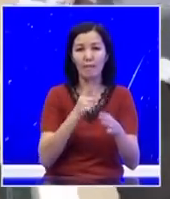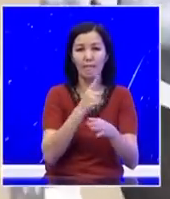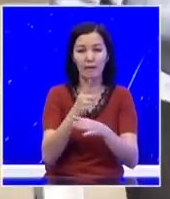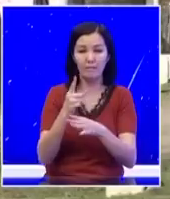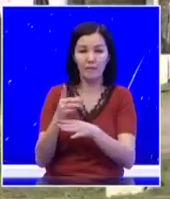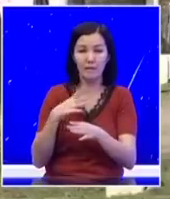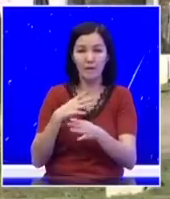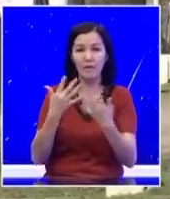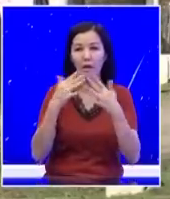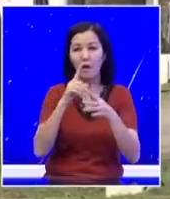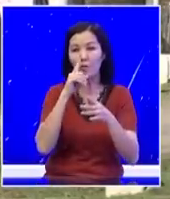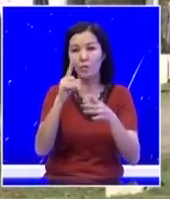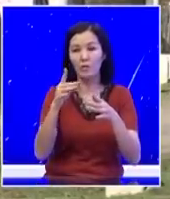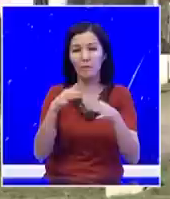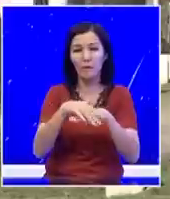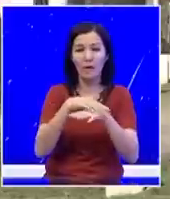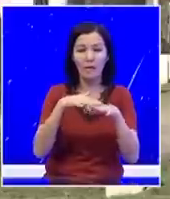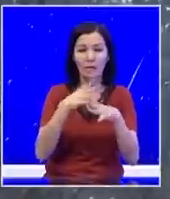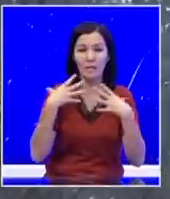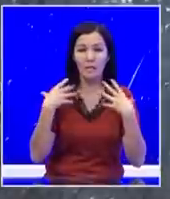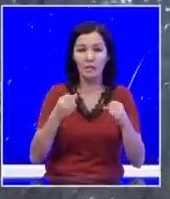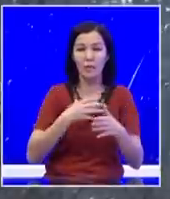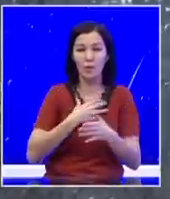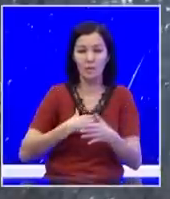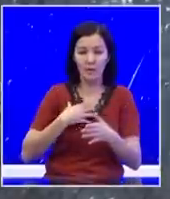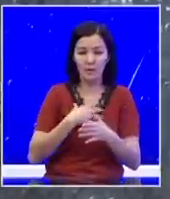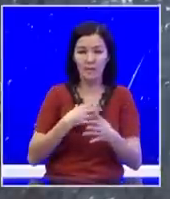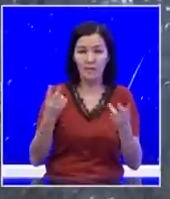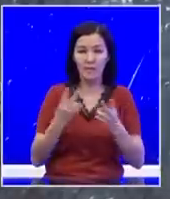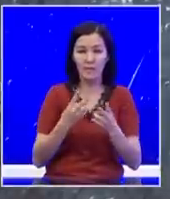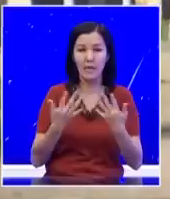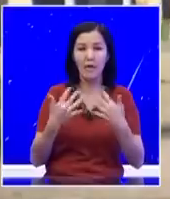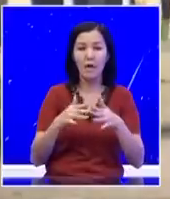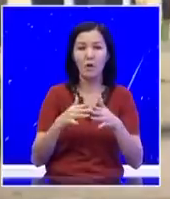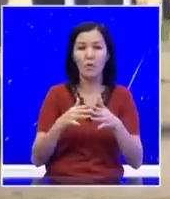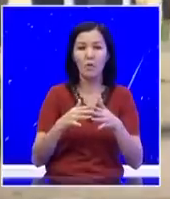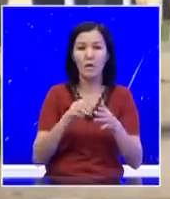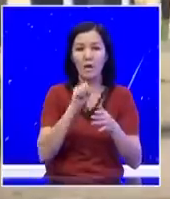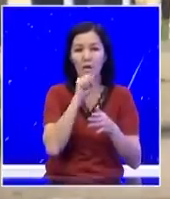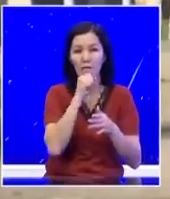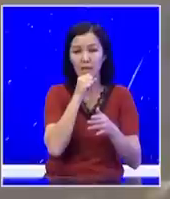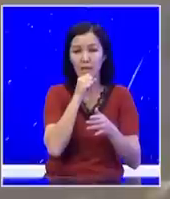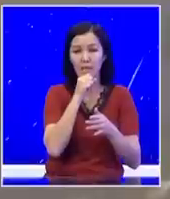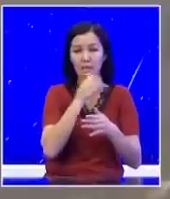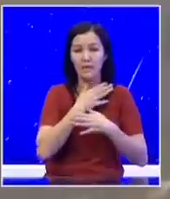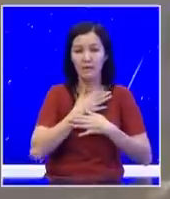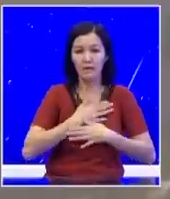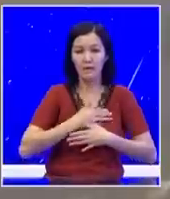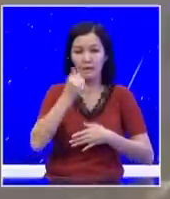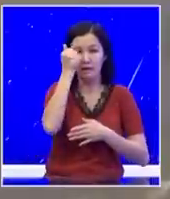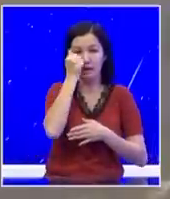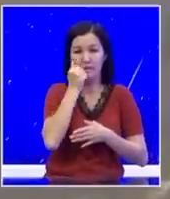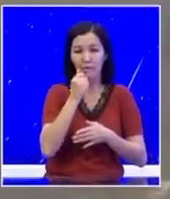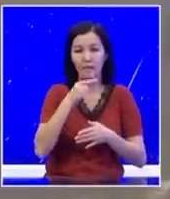өңір демей көптің амандығын басты орынға қойған ел ағаларына ауыл ақсақалдары да дән риза. Ауыл